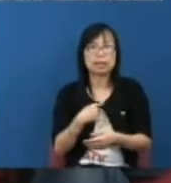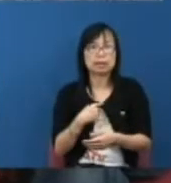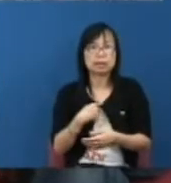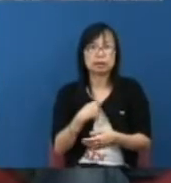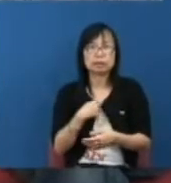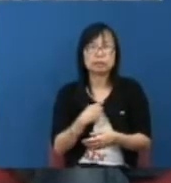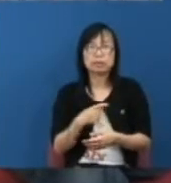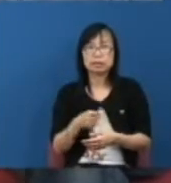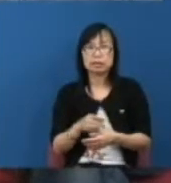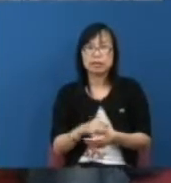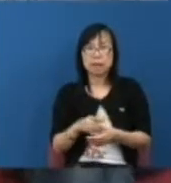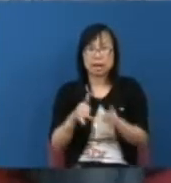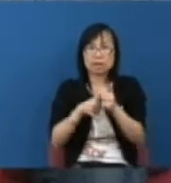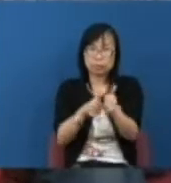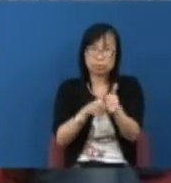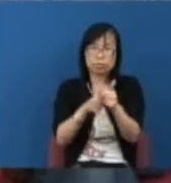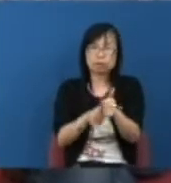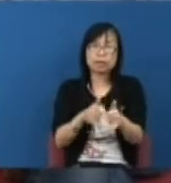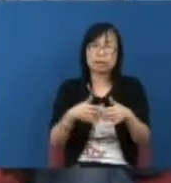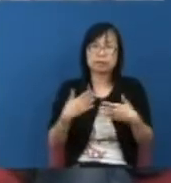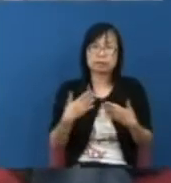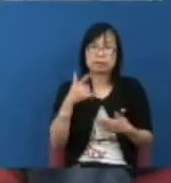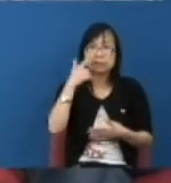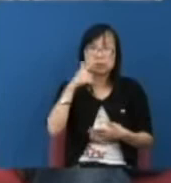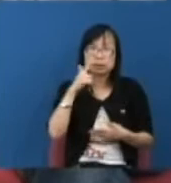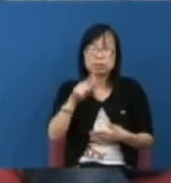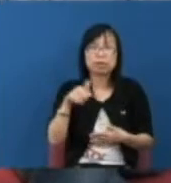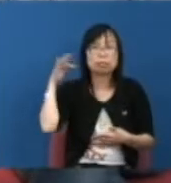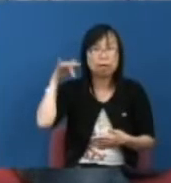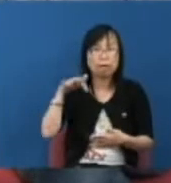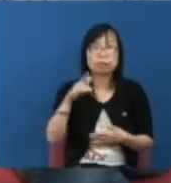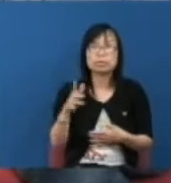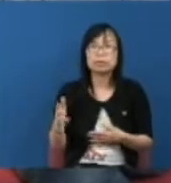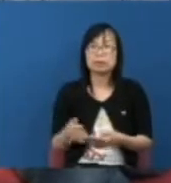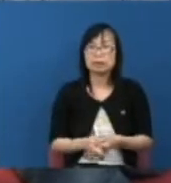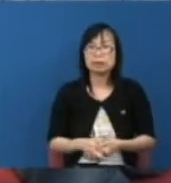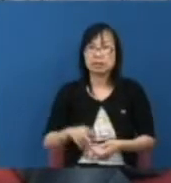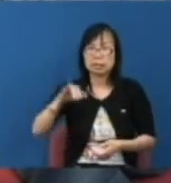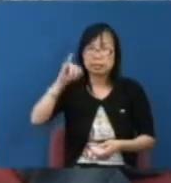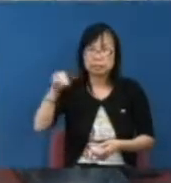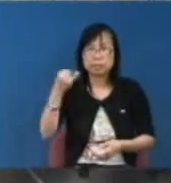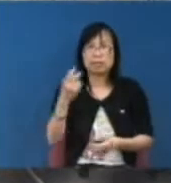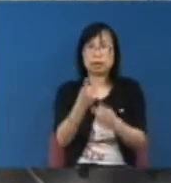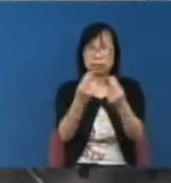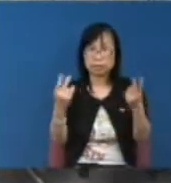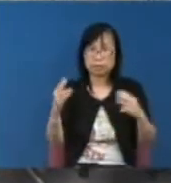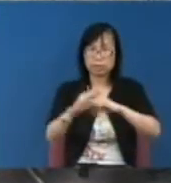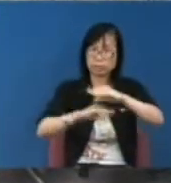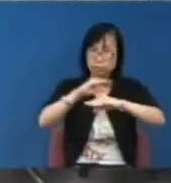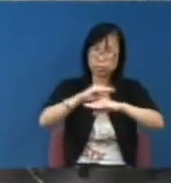極啲去 追翻呢個世界潮流， 咪咯， 我覺得做嘢始終都係 同意嘅。咁啊，阿蒲職睇綠色嘅建築